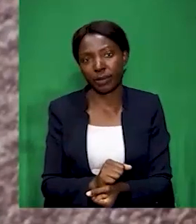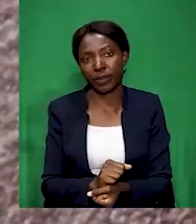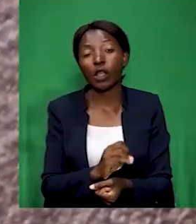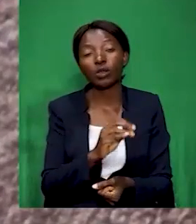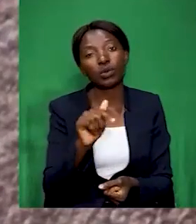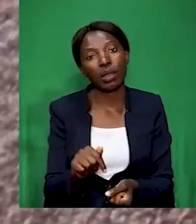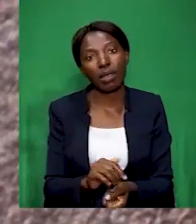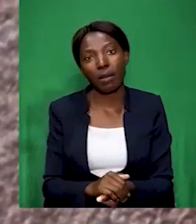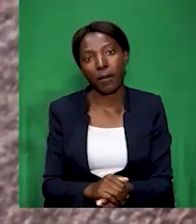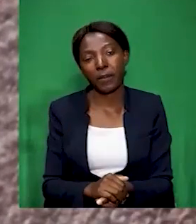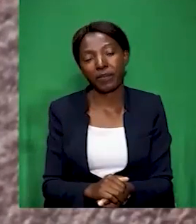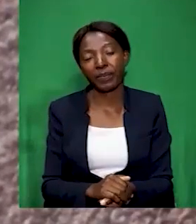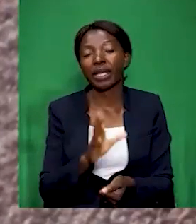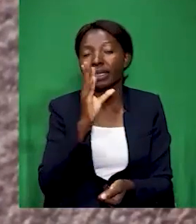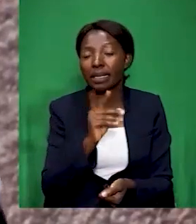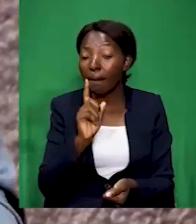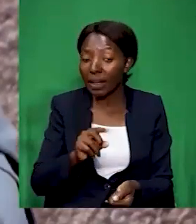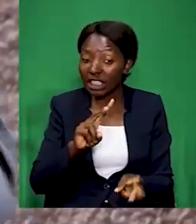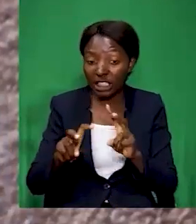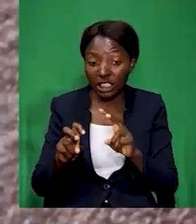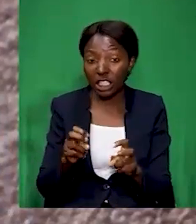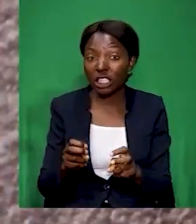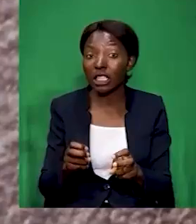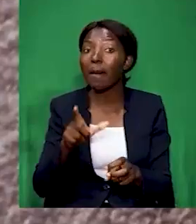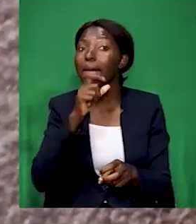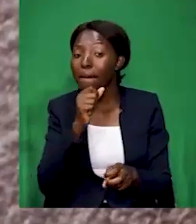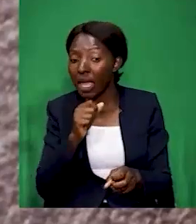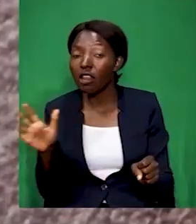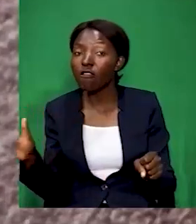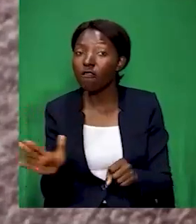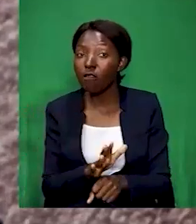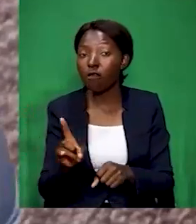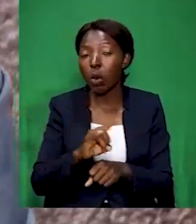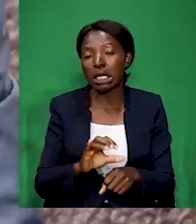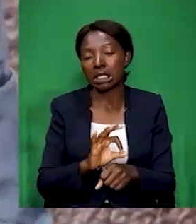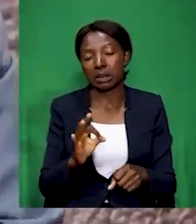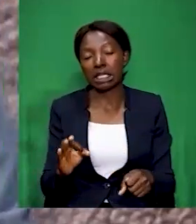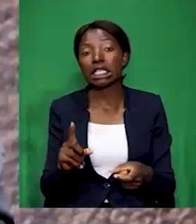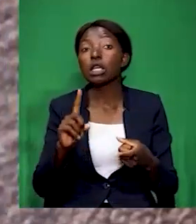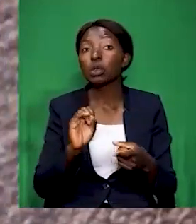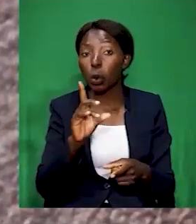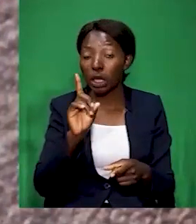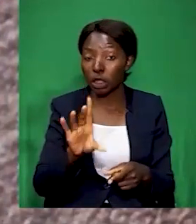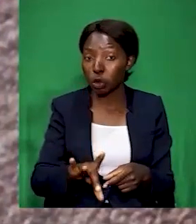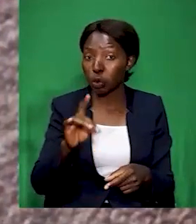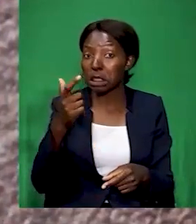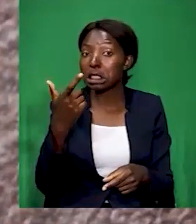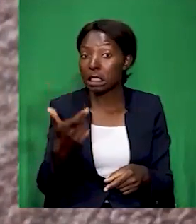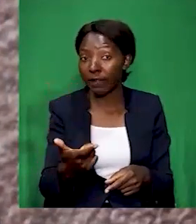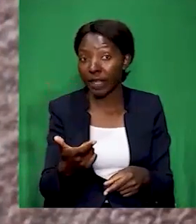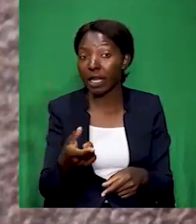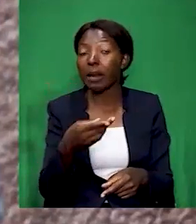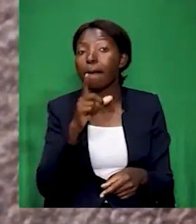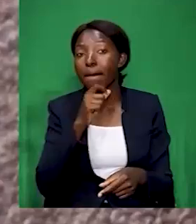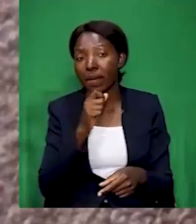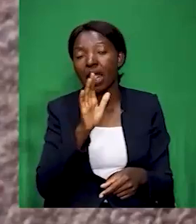saka pano pari kunzi ngatitsvakei varume vakazara nomweya zvikanzi kunotsvakwa varume varomwe pavarume